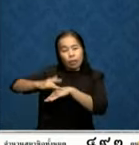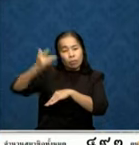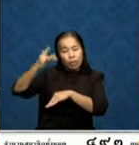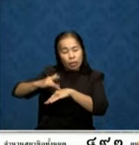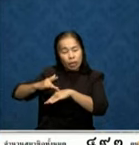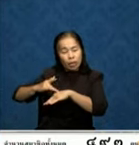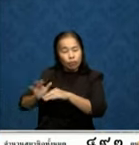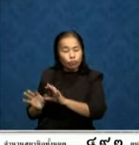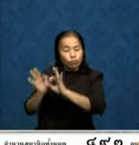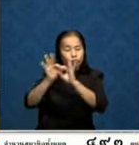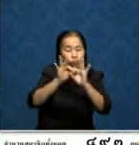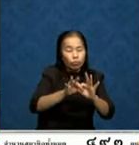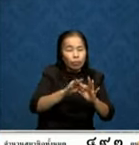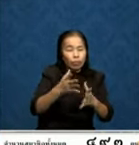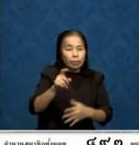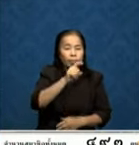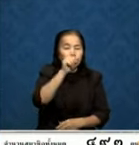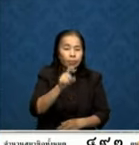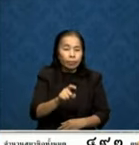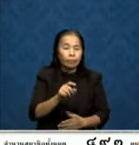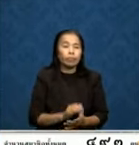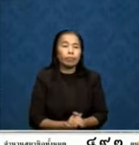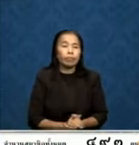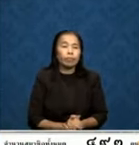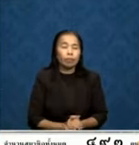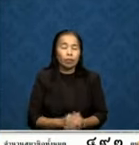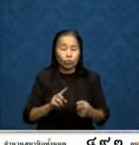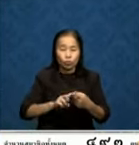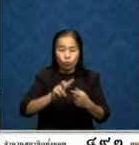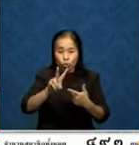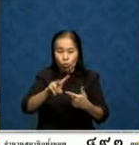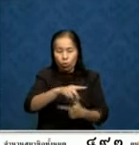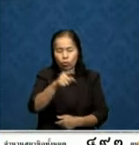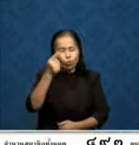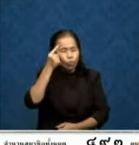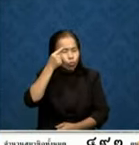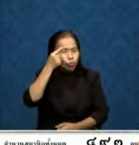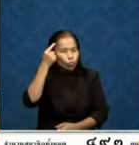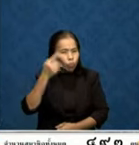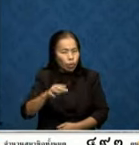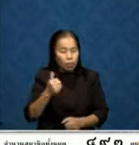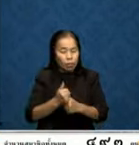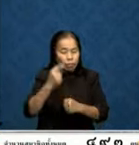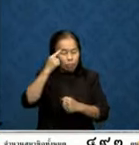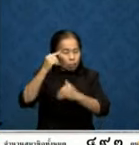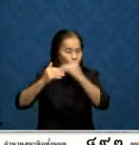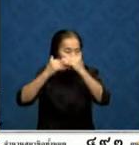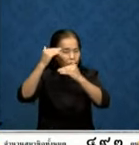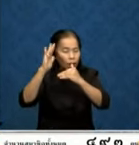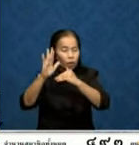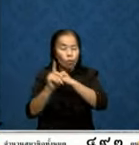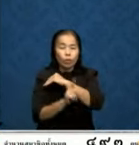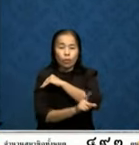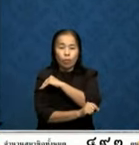ชาติอันที่สองท่านก็ทราบดีครับว่าประเทศที่กำลังพัฒนาอย่างรุนแรงอย่างสิงคโป